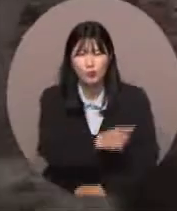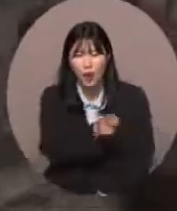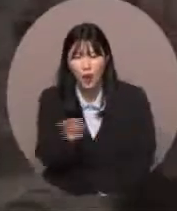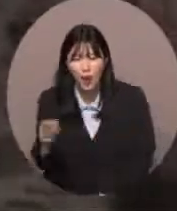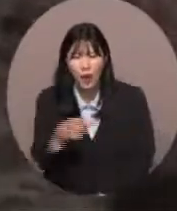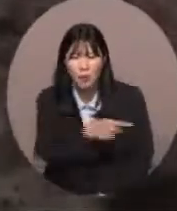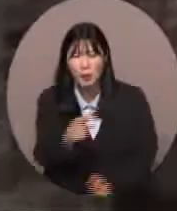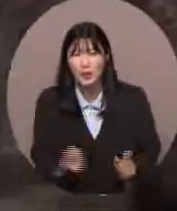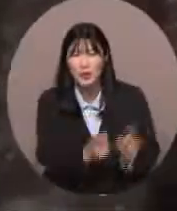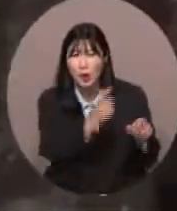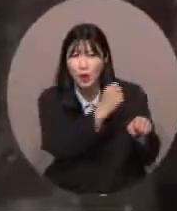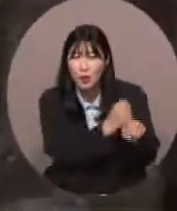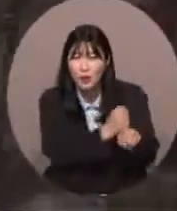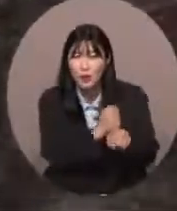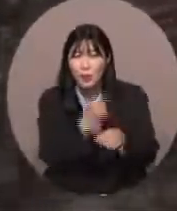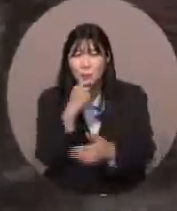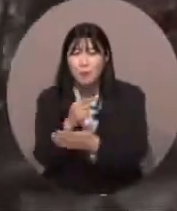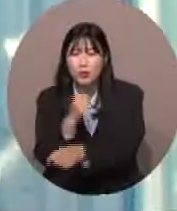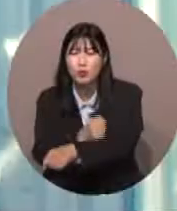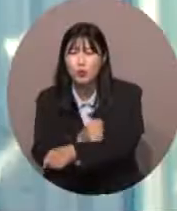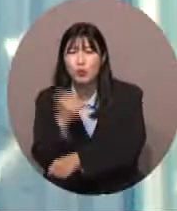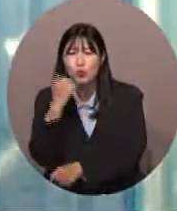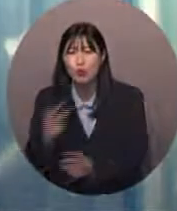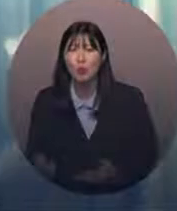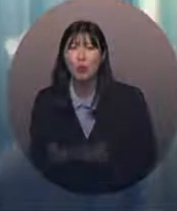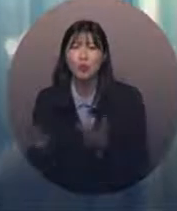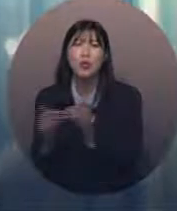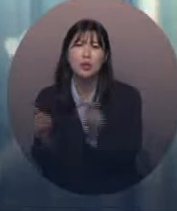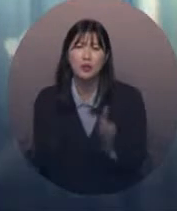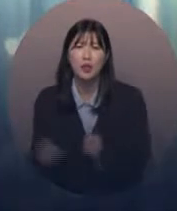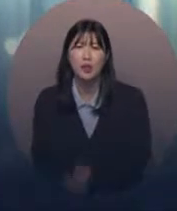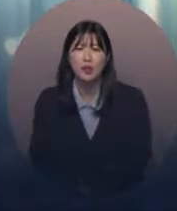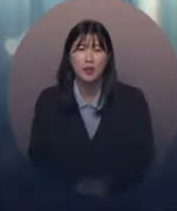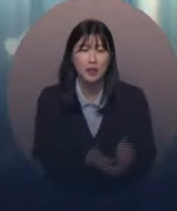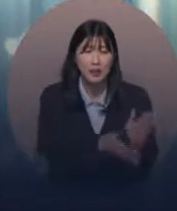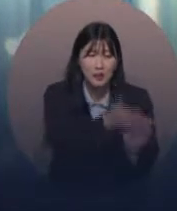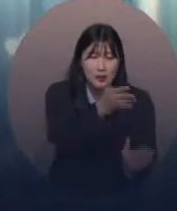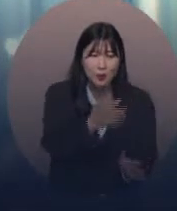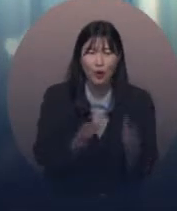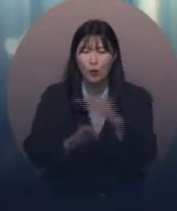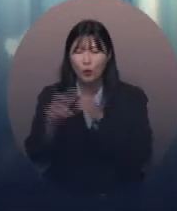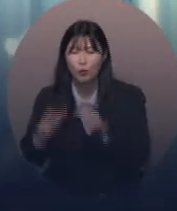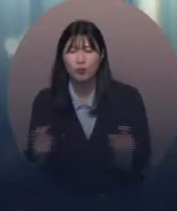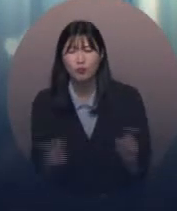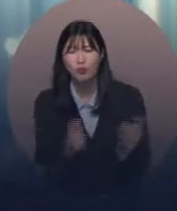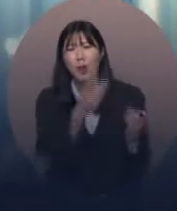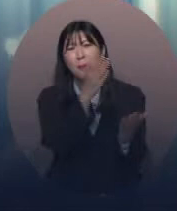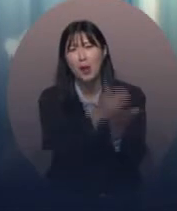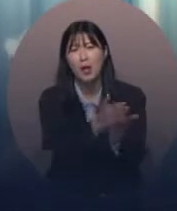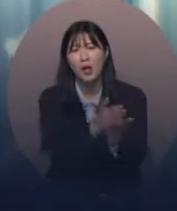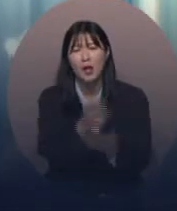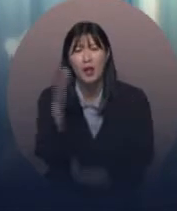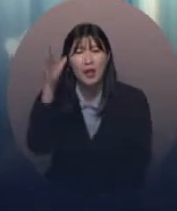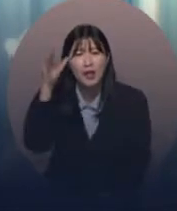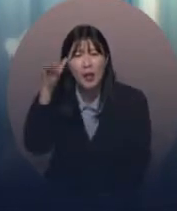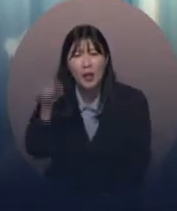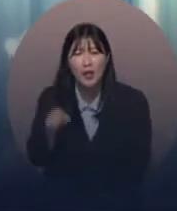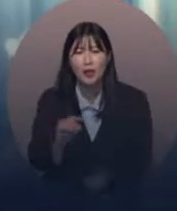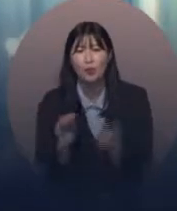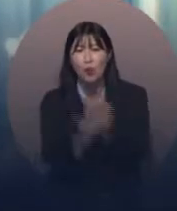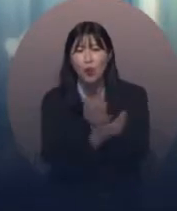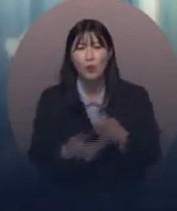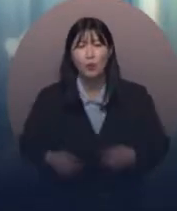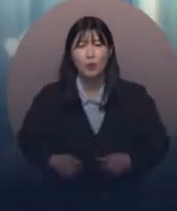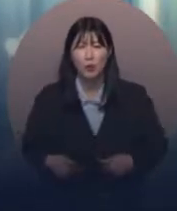배식은 개인 봉사자들의 몫입니다. 시고 구고 서로 싸우지 말고 최대한 빨리 애들을 품어달라